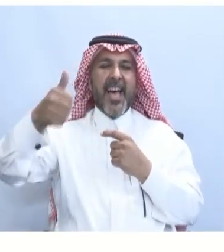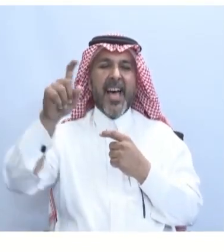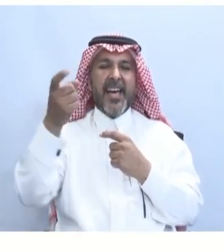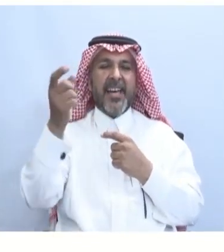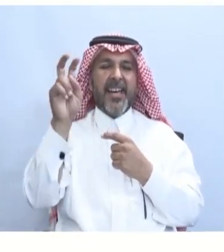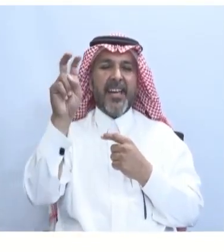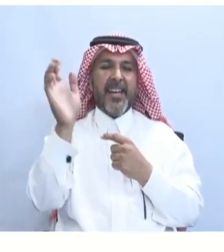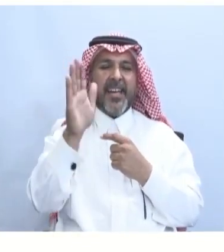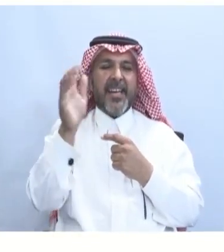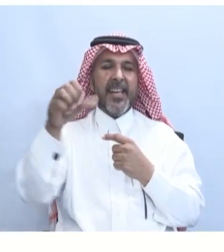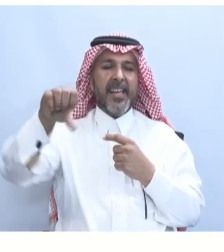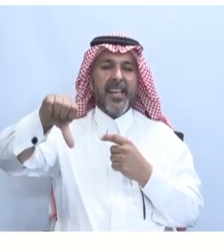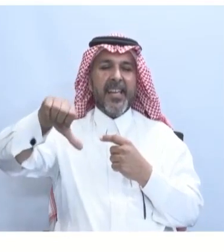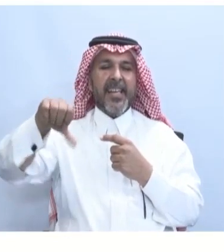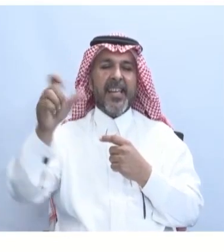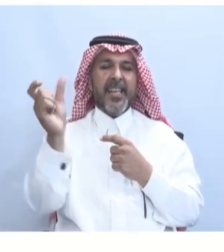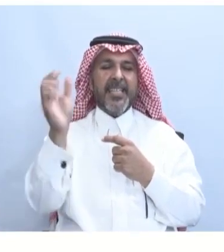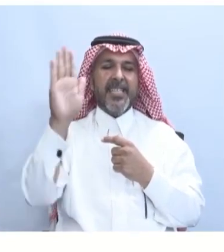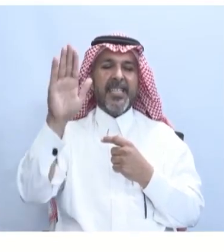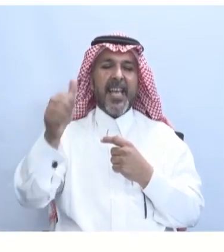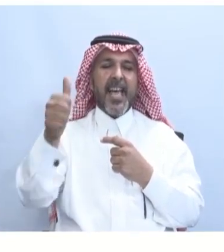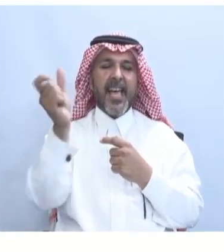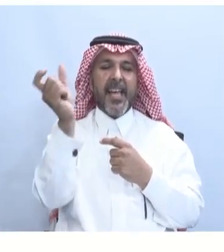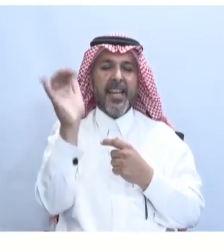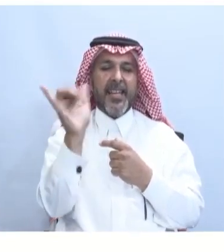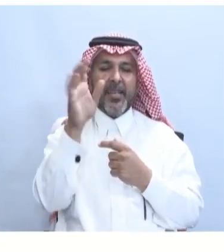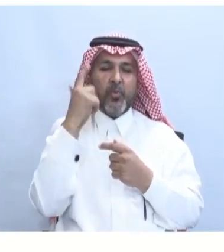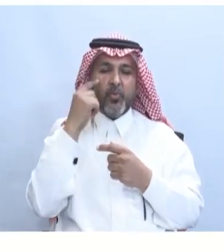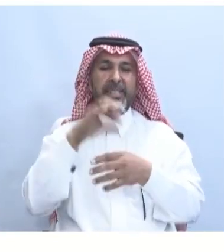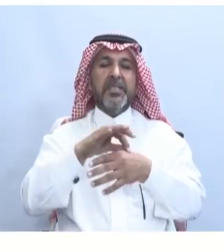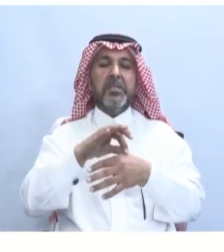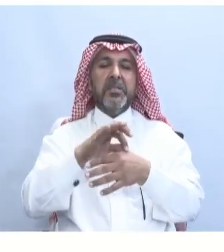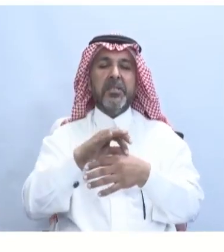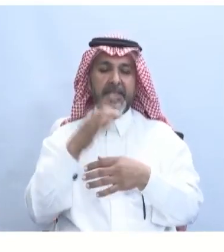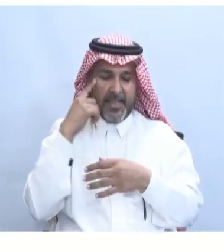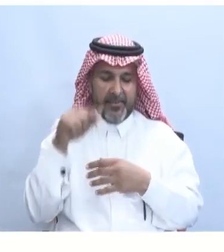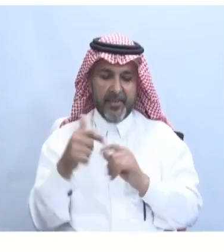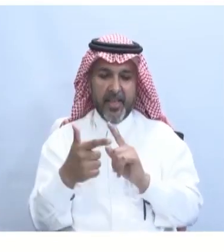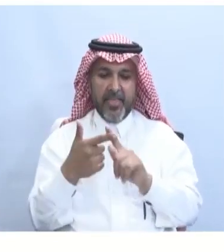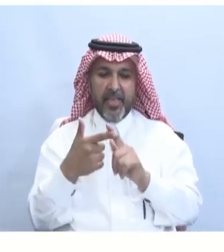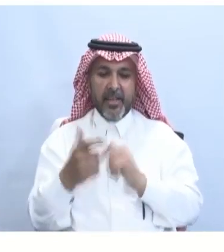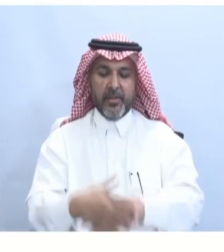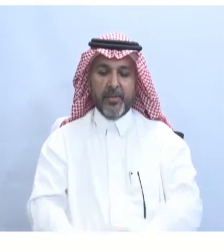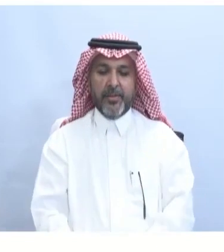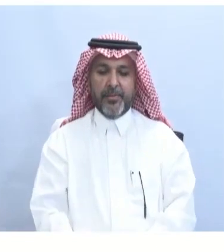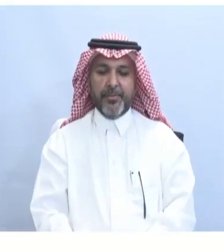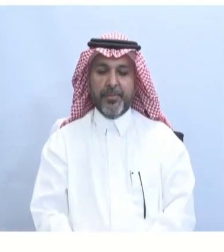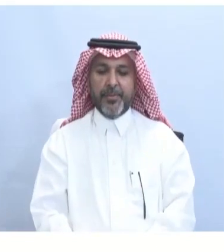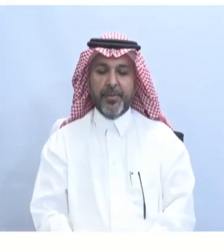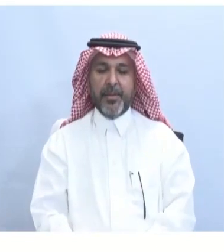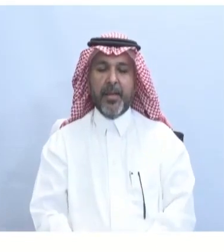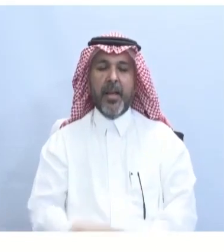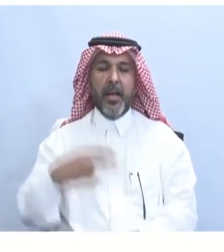حضاره انسانيه وايضا من خصائصها انها حضاره